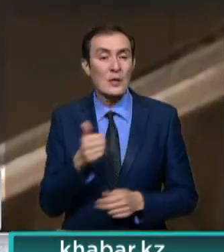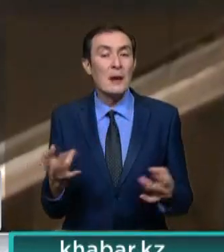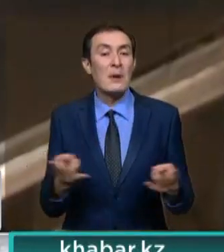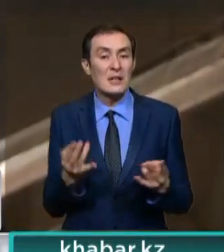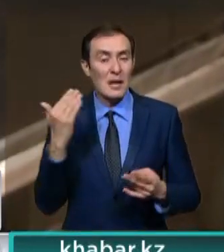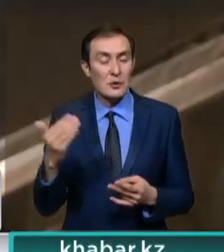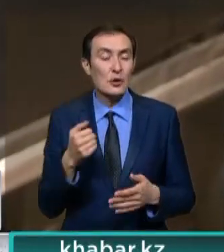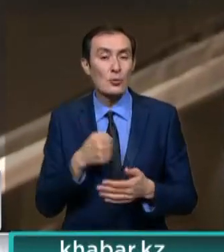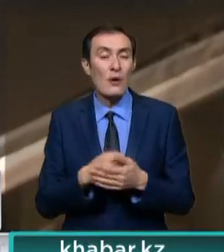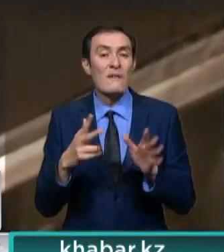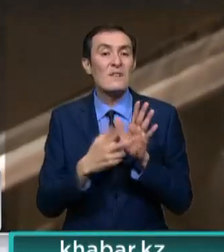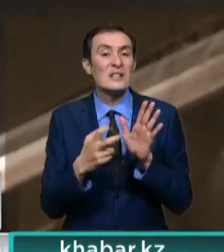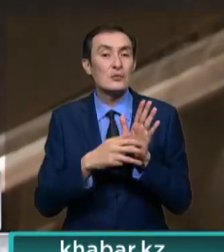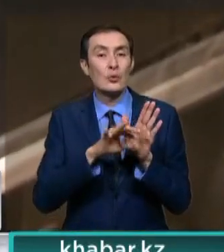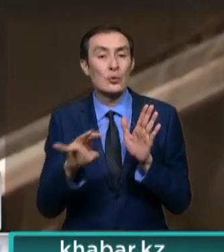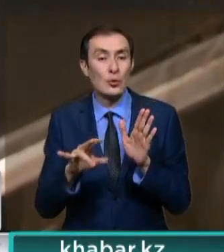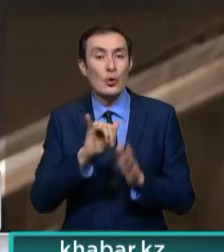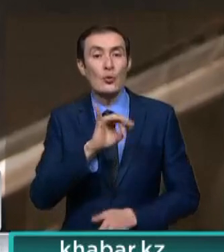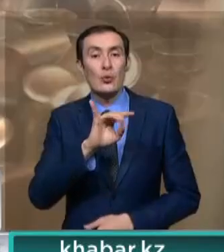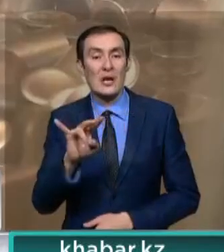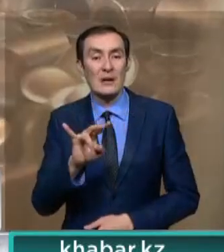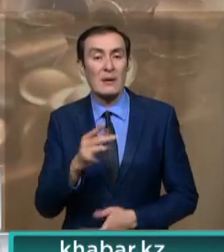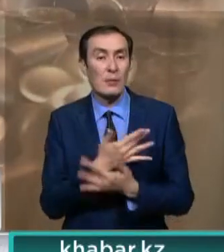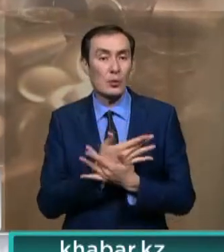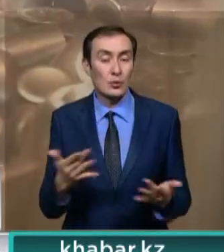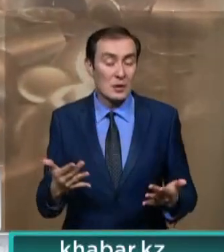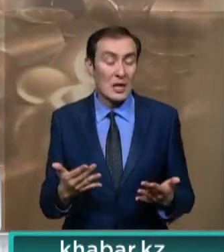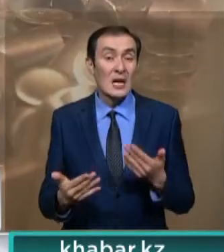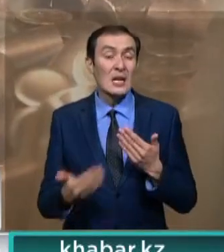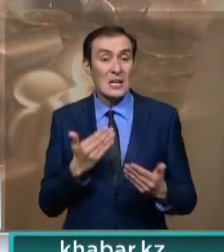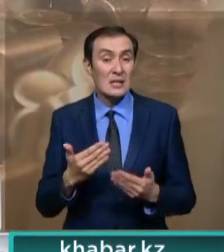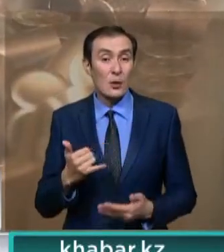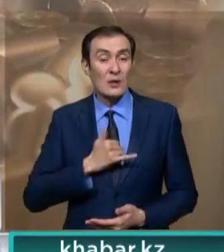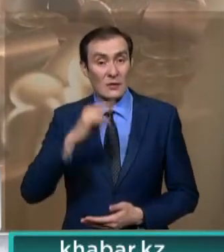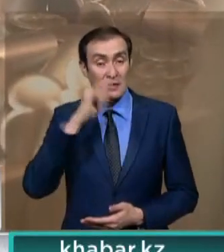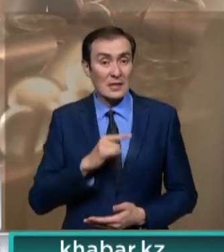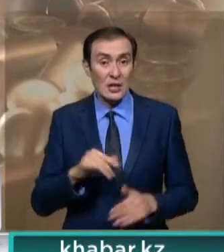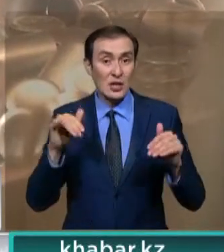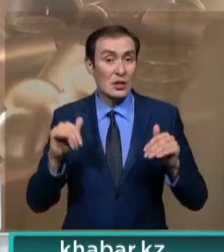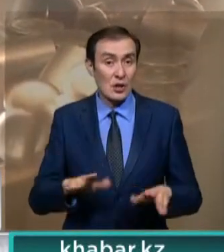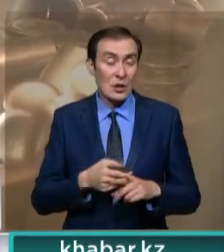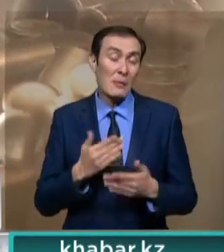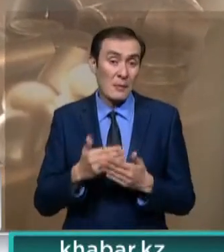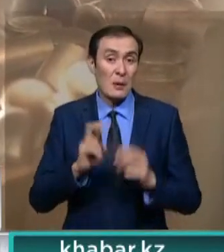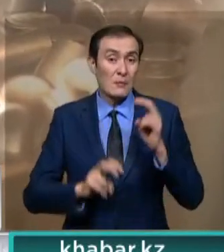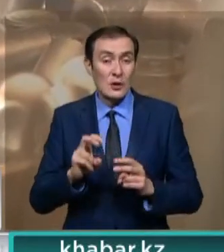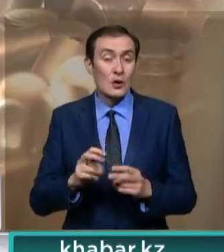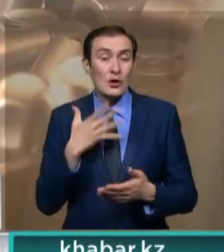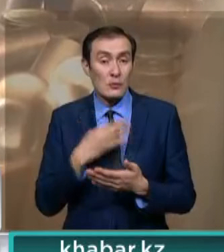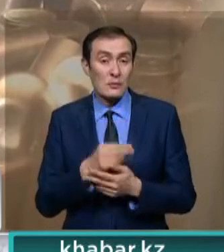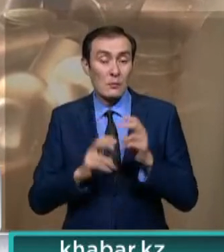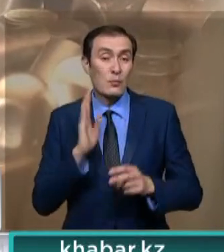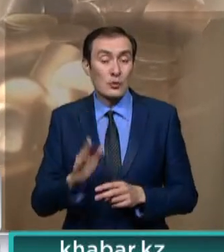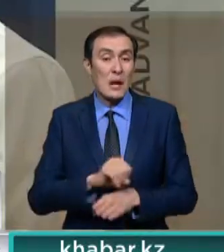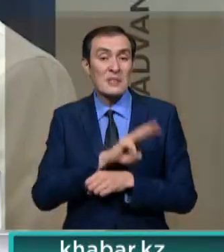соседей достигают 800 тонн урановой продукции. Впрочем, если и в Казахстане решатся строить АЭС, собственным топливом станции